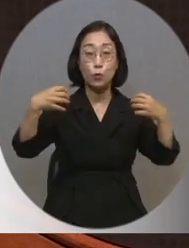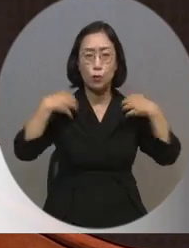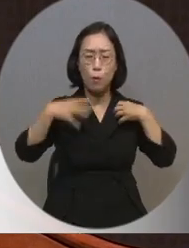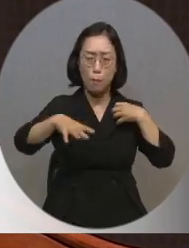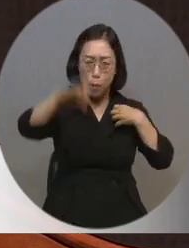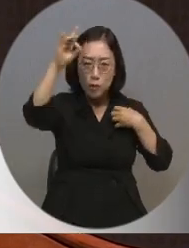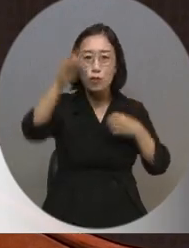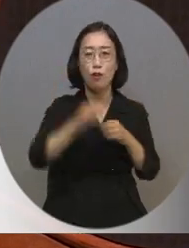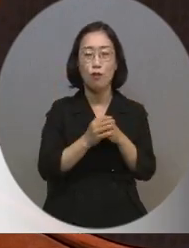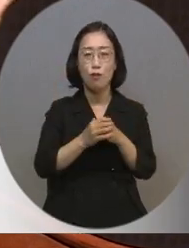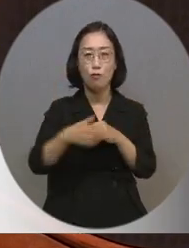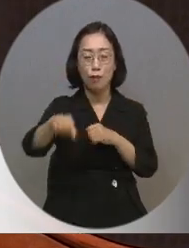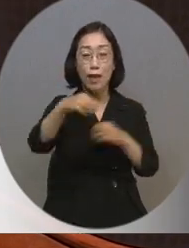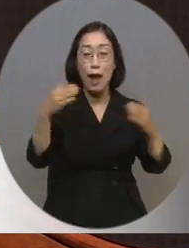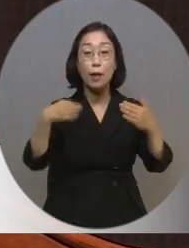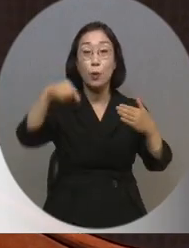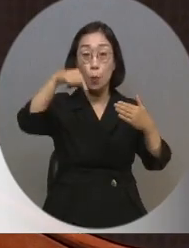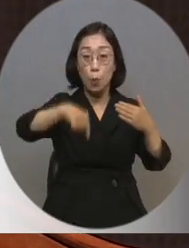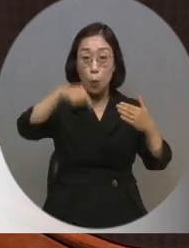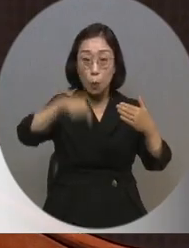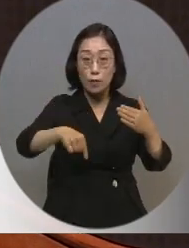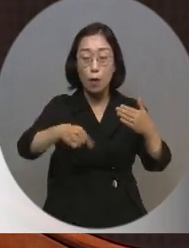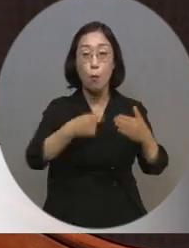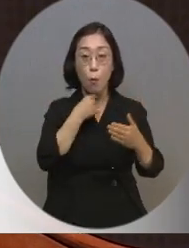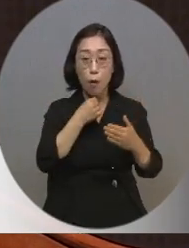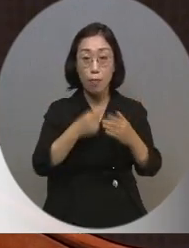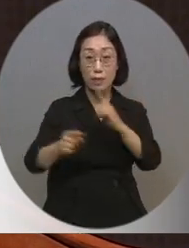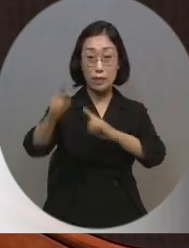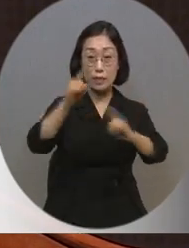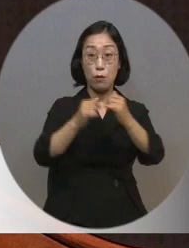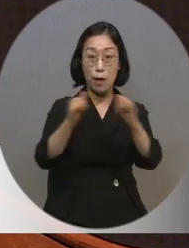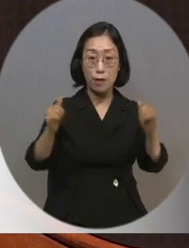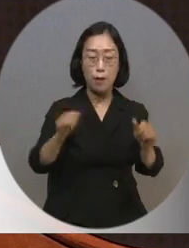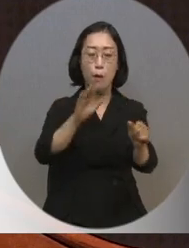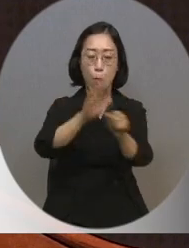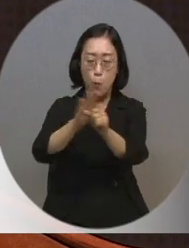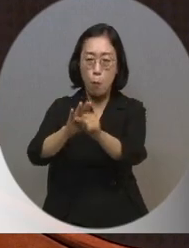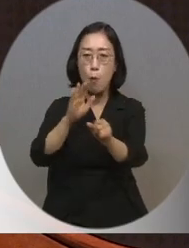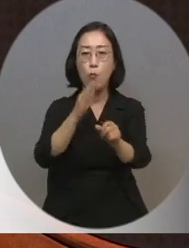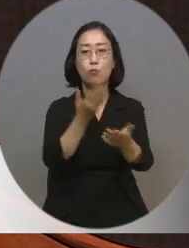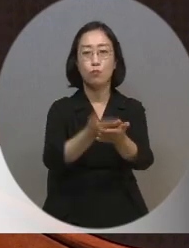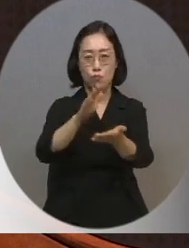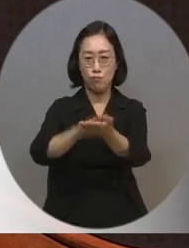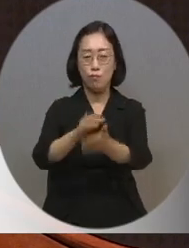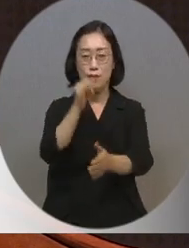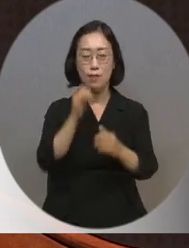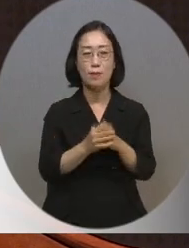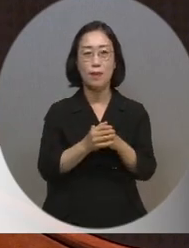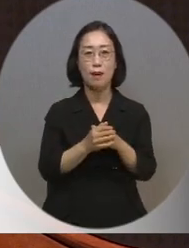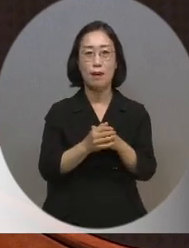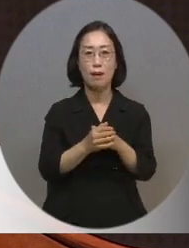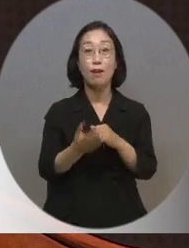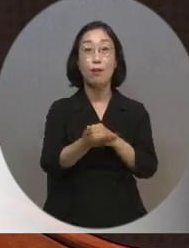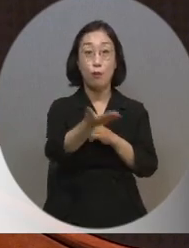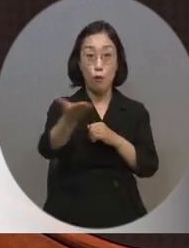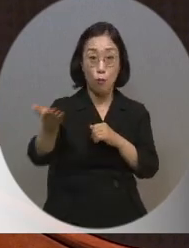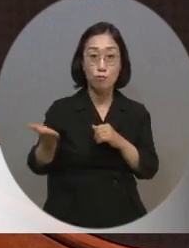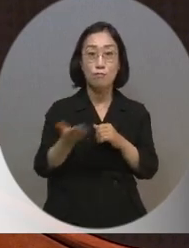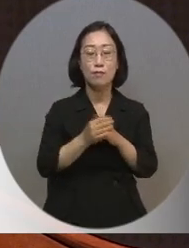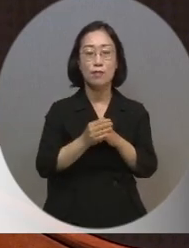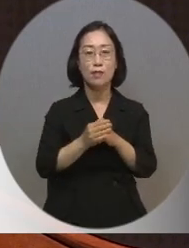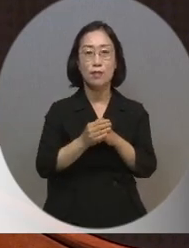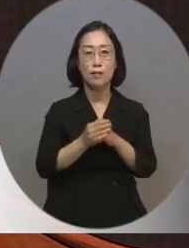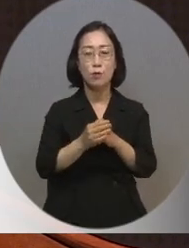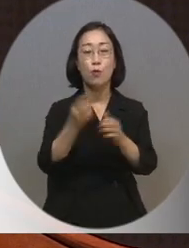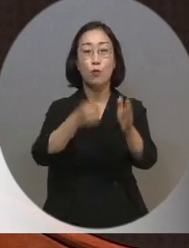선도적으로 우리 학교에 원하는 학교에는 이렇게 만들어드리는 작업들을 하고 있습니다. 그래서 여러분들이